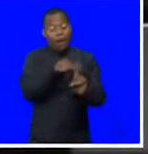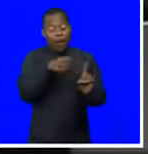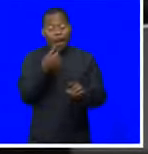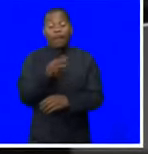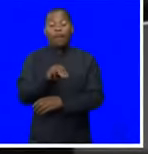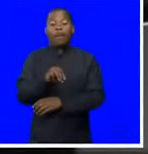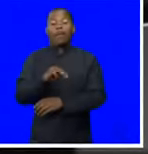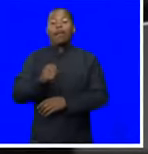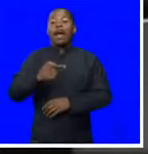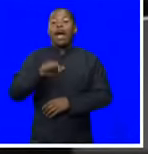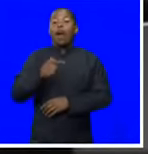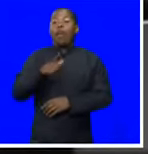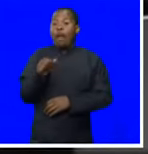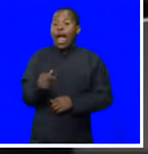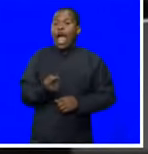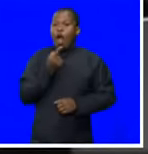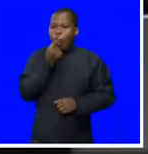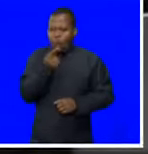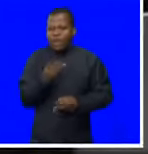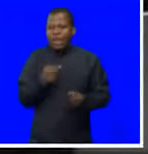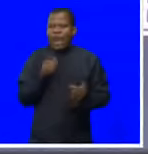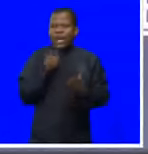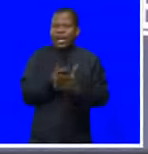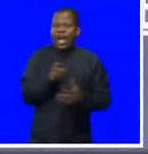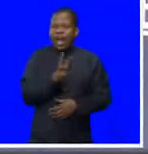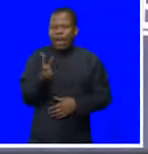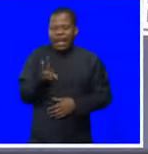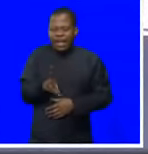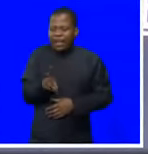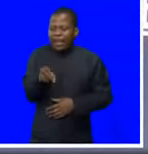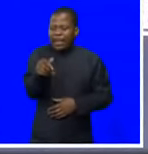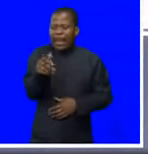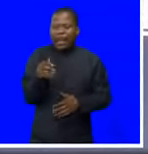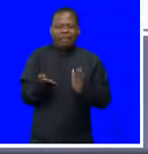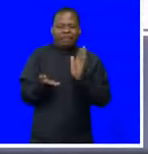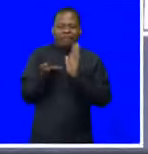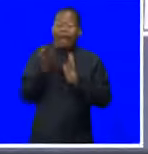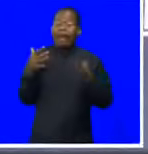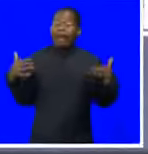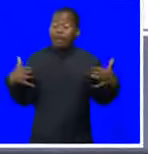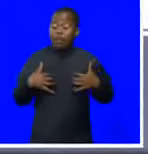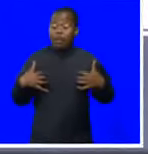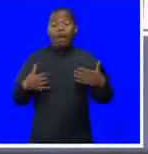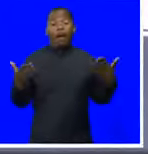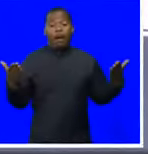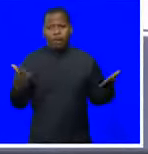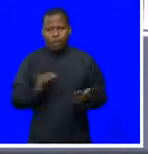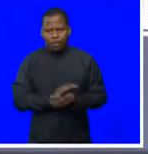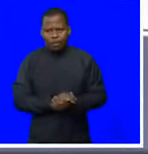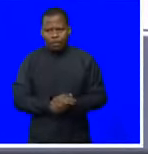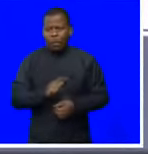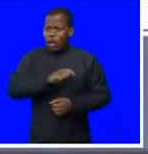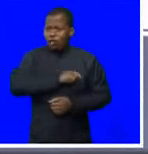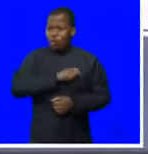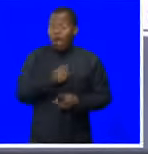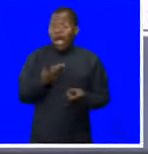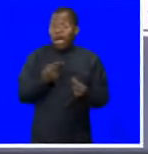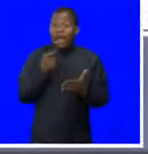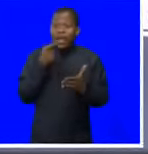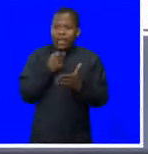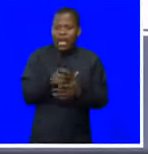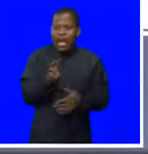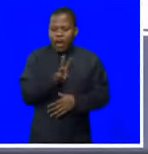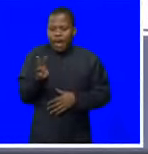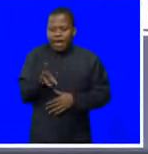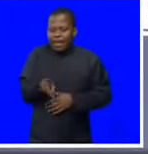iyabakhinyabeta intsengo yamanyolo lekhulile. Kusishayile. Ngikhuluma nyalo, ngasikhuluma nje ngamanyolo, sikhuluma